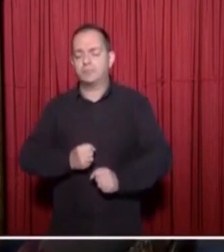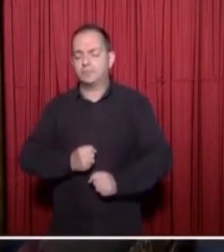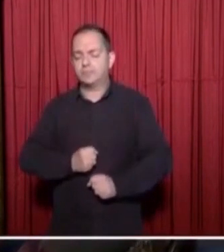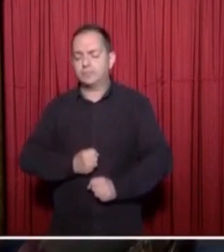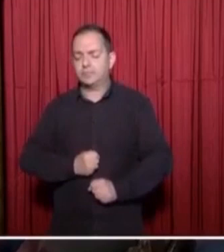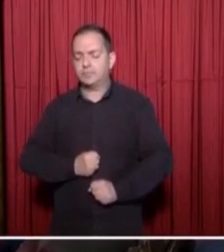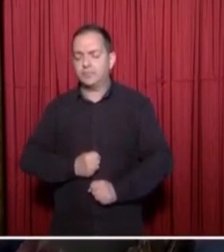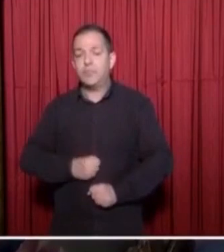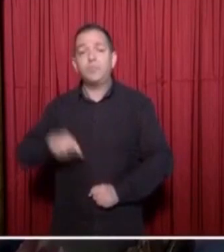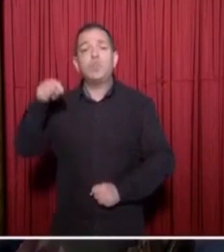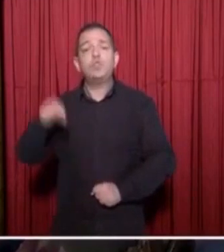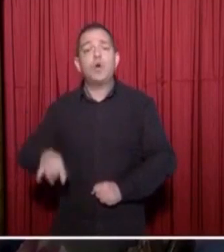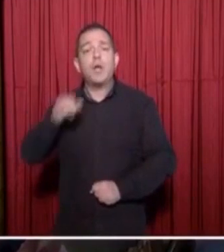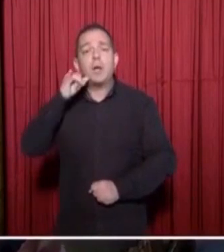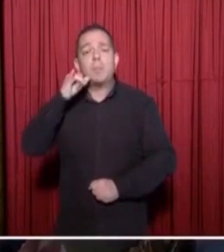ημάς.